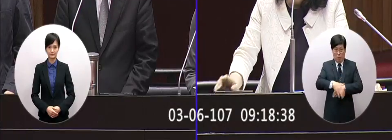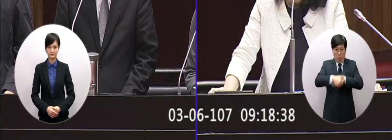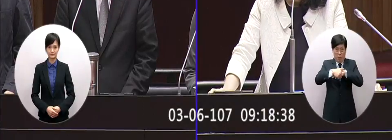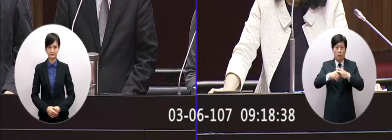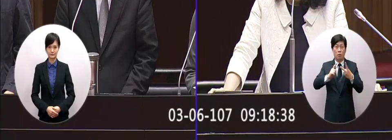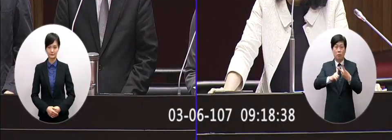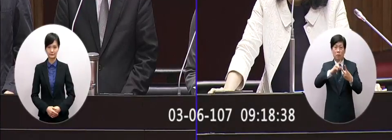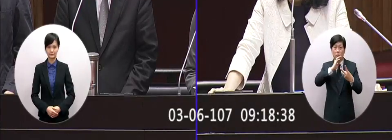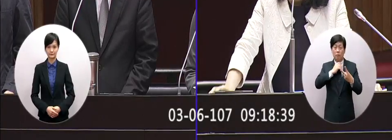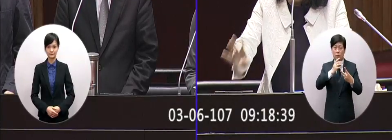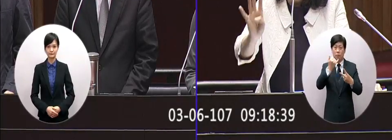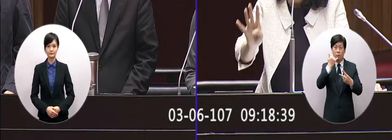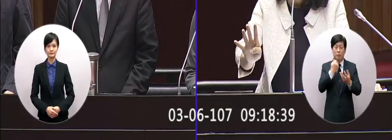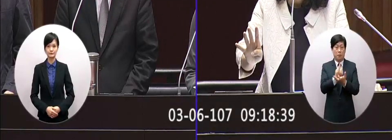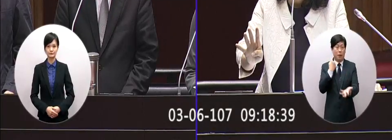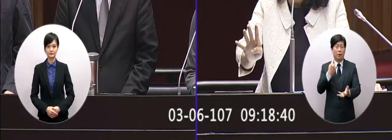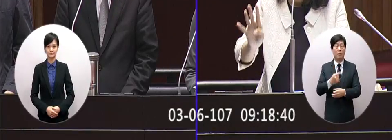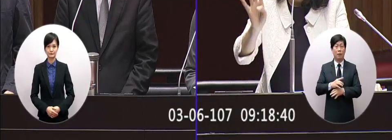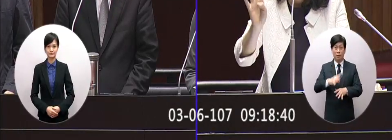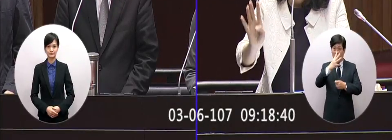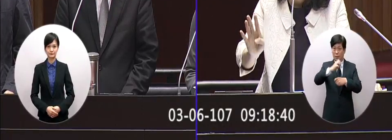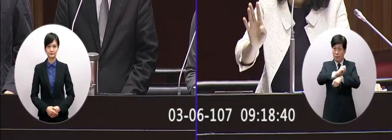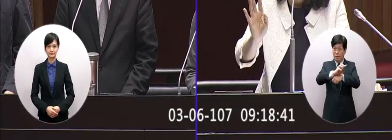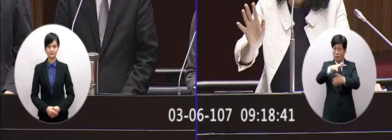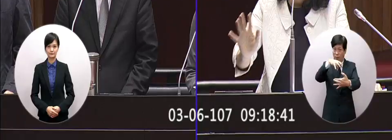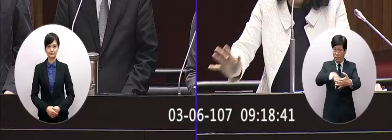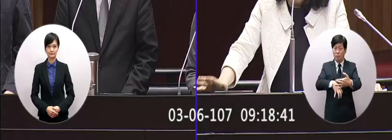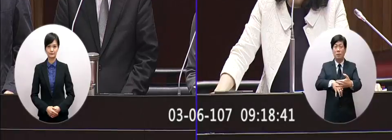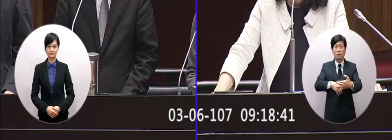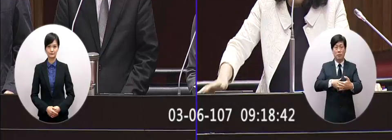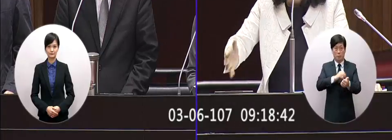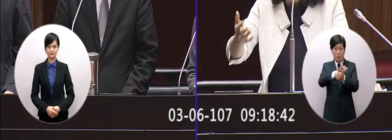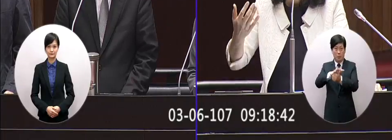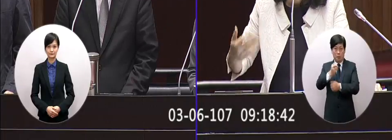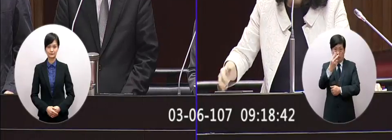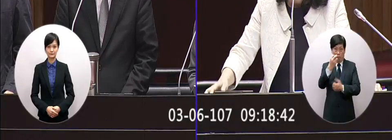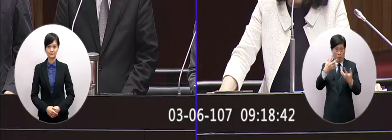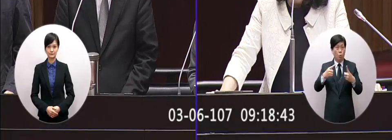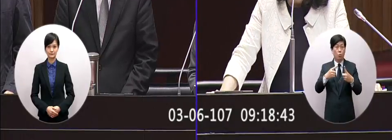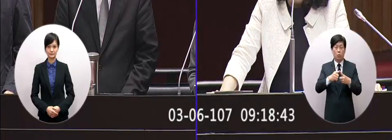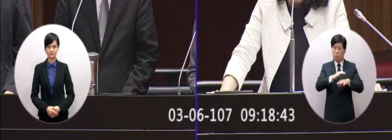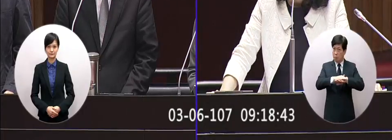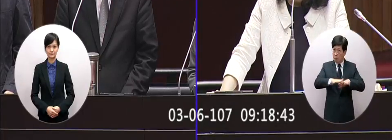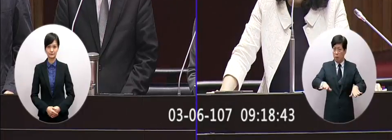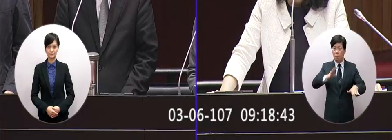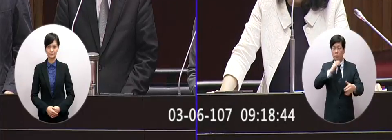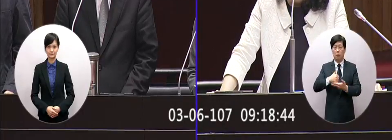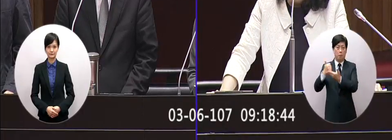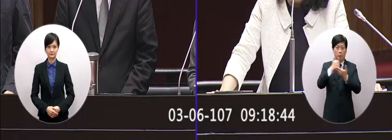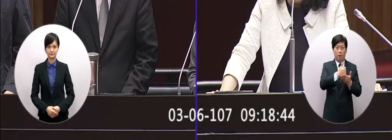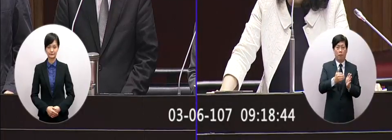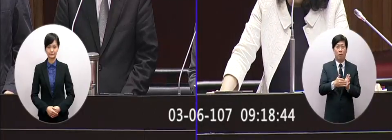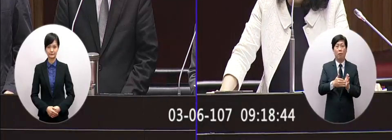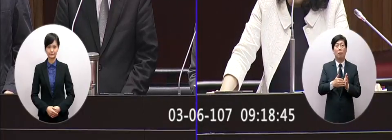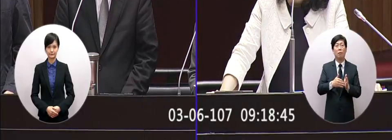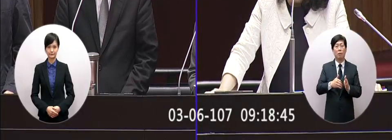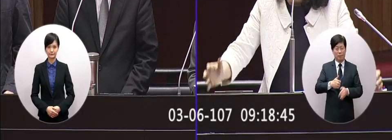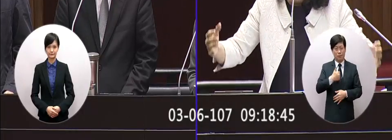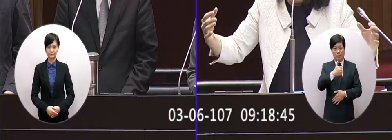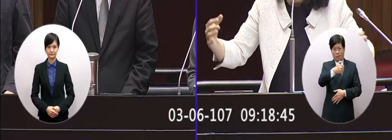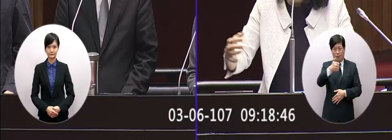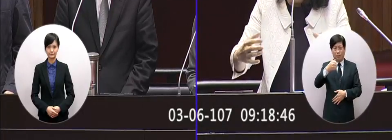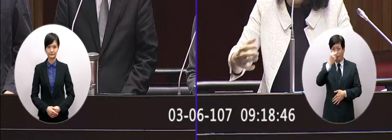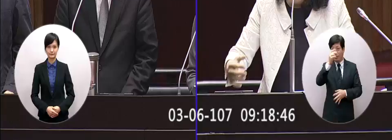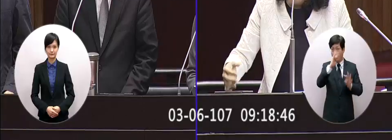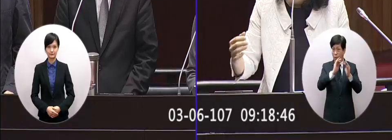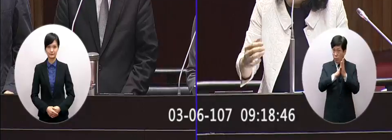离灾，所以在这4个小时内真的把200多人全部安全的疏散。当然我们非常非常谢谢特